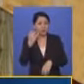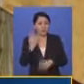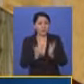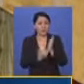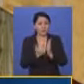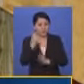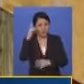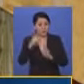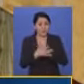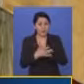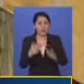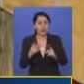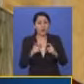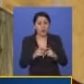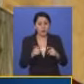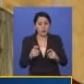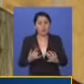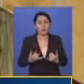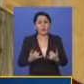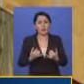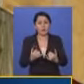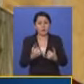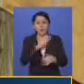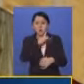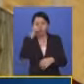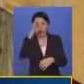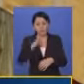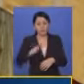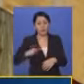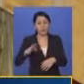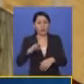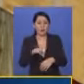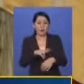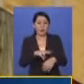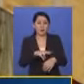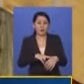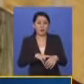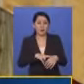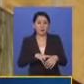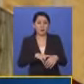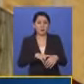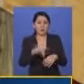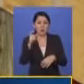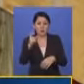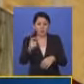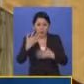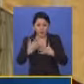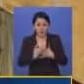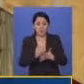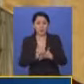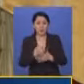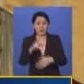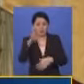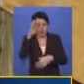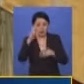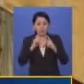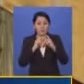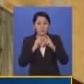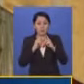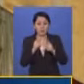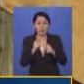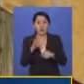жоғары бағалайды және азаматтардың құрметіне лайық. Солтүстік Қазақстан облысында полиция қатарында адам өмірін құтқарғандар үшін мемлекеттік марапаттарға ие